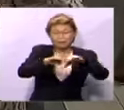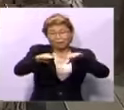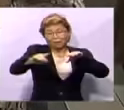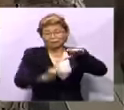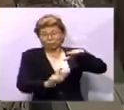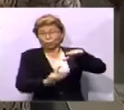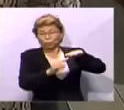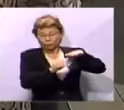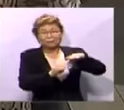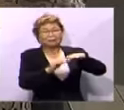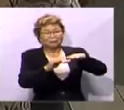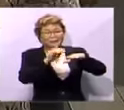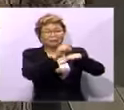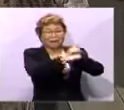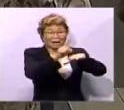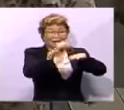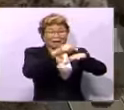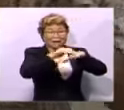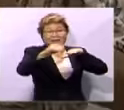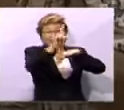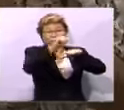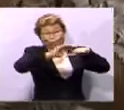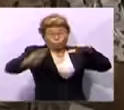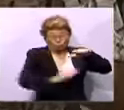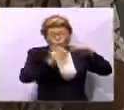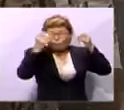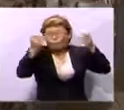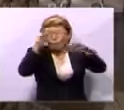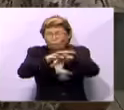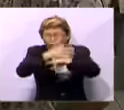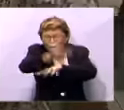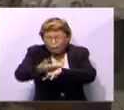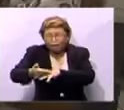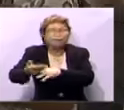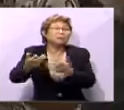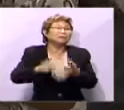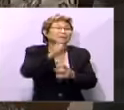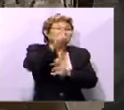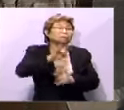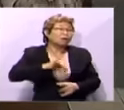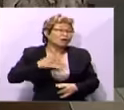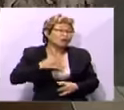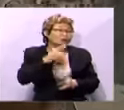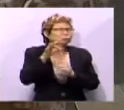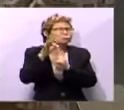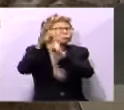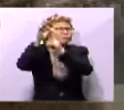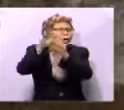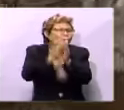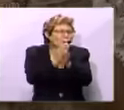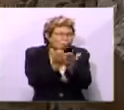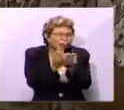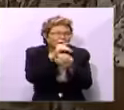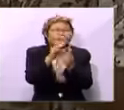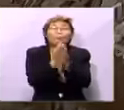dan kini di aras bawah terdapat lagi banyak barang yang dijual sepenuhnya collector's pick ini. Salah satunya yang saya rasa agak unik ialah buku